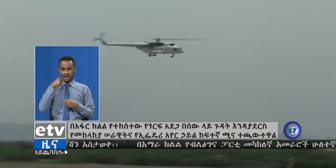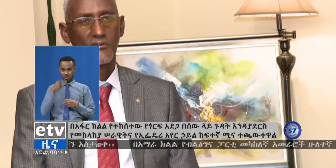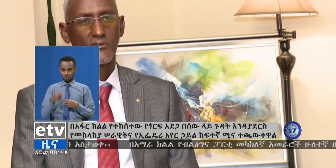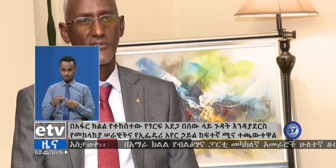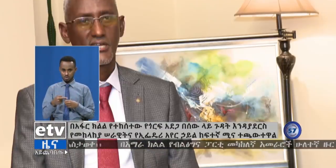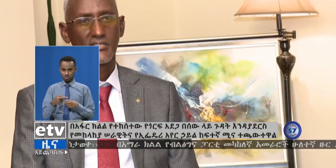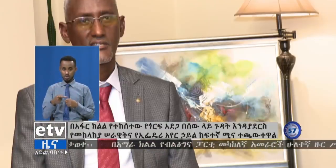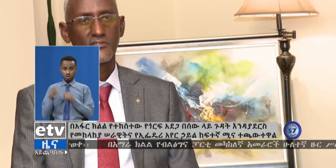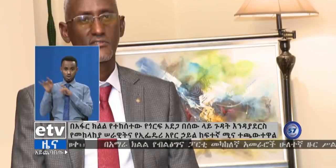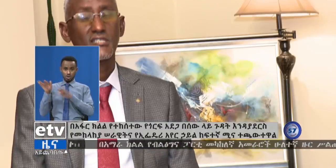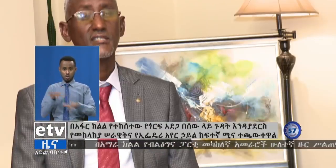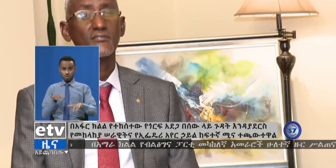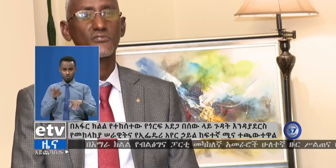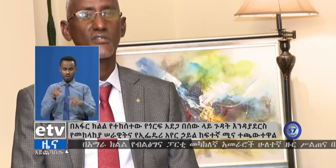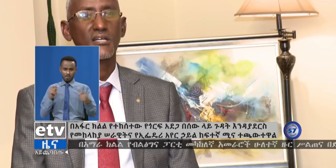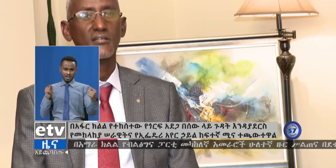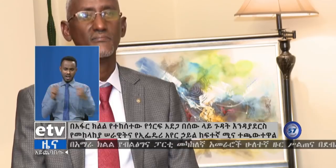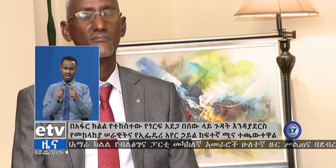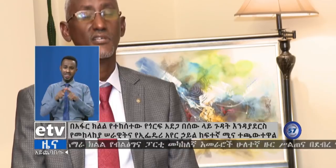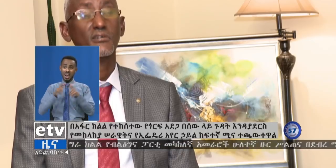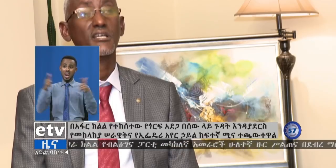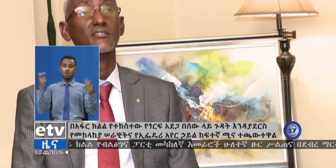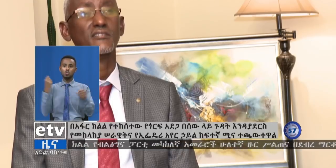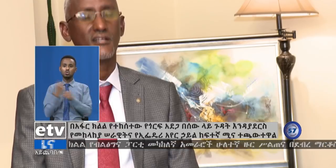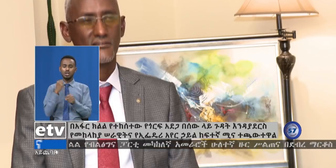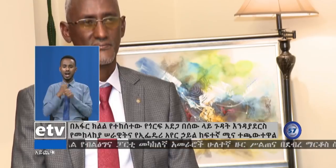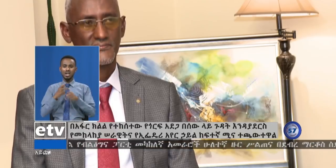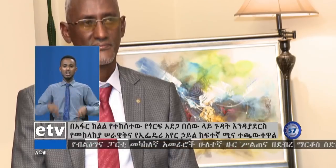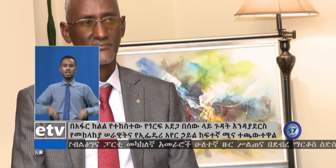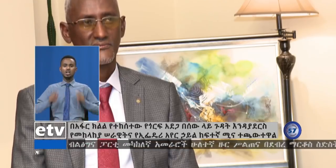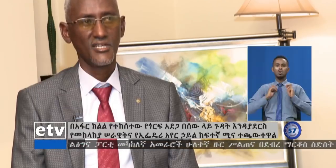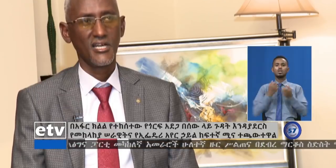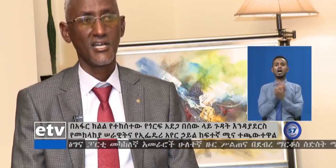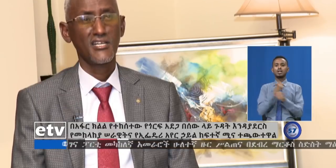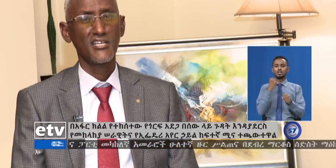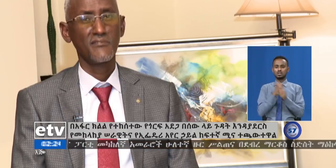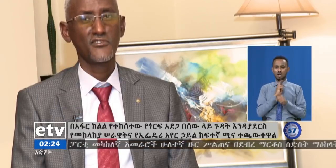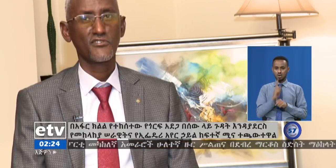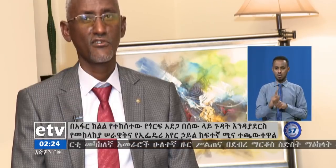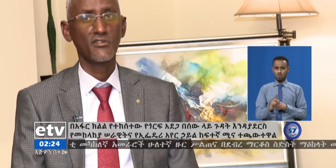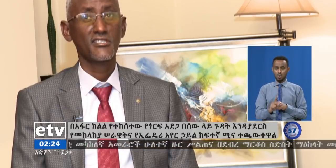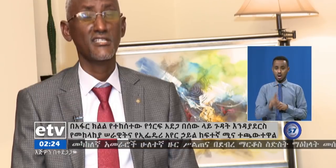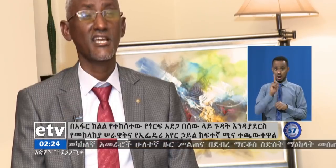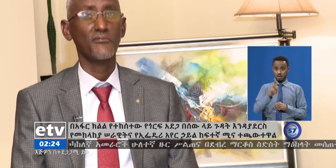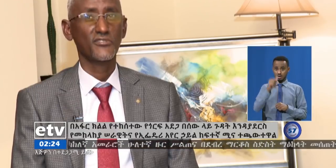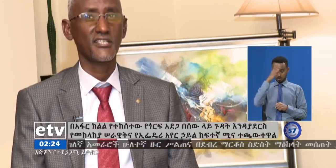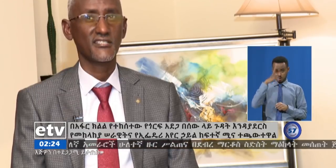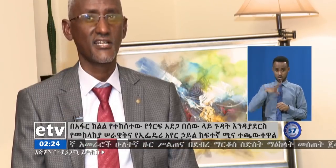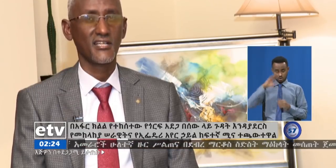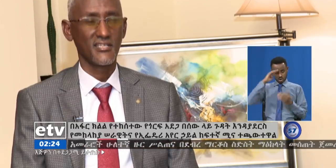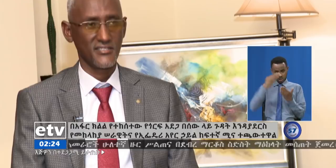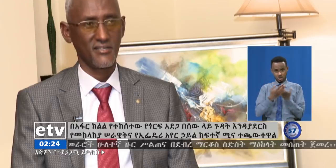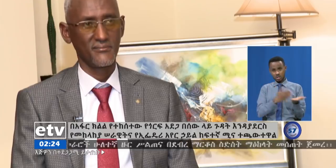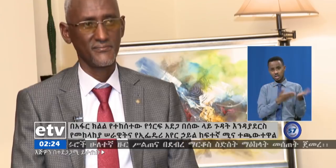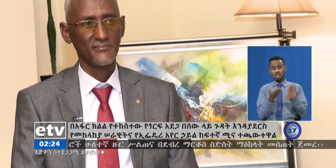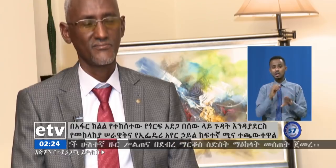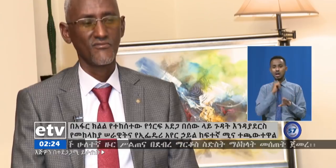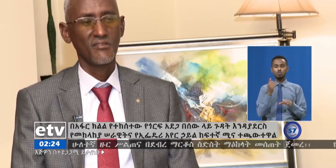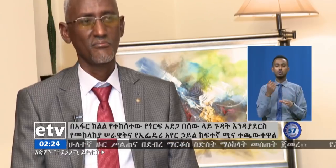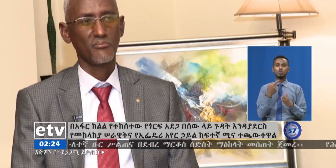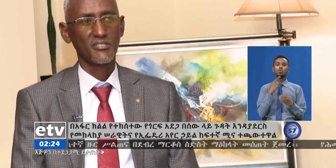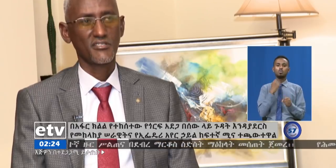የተናገሩት። ጎርፍ ጋር ታይዞ ትልቁ ስራ ህይወት አድን ስራ ነው። አንድም የሰው ህይወት እንዳይሞት የተሰራ ስራ